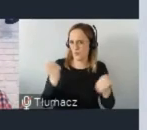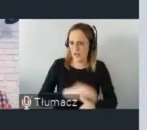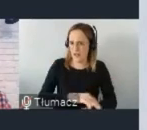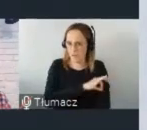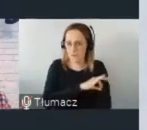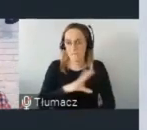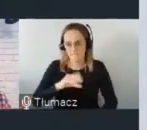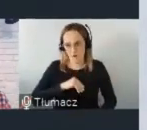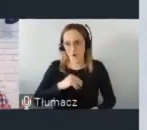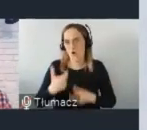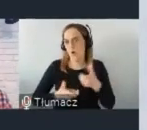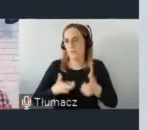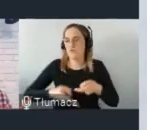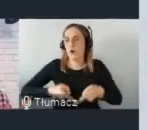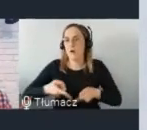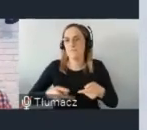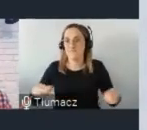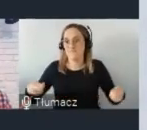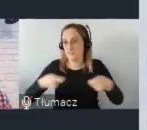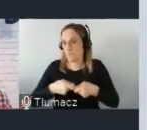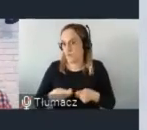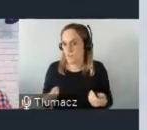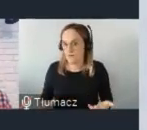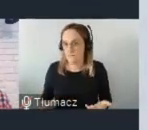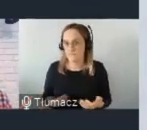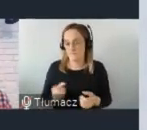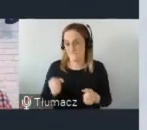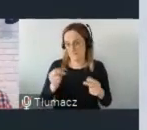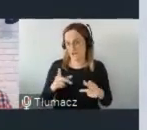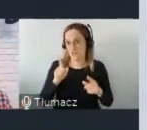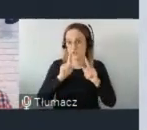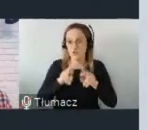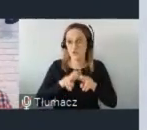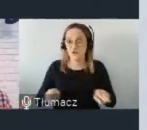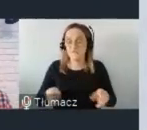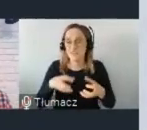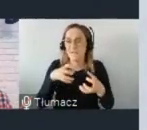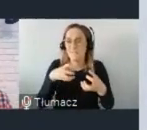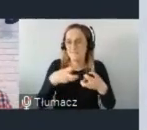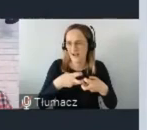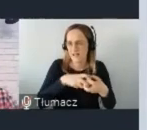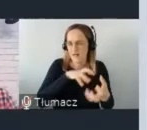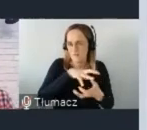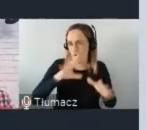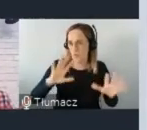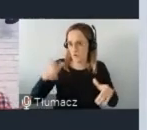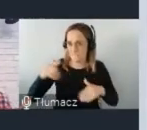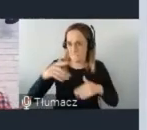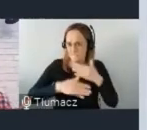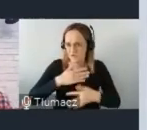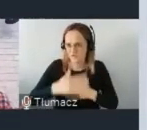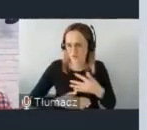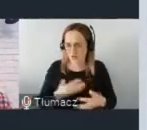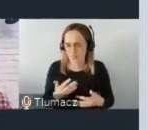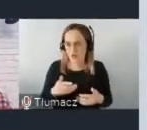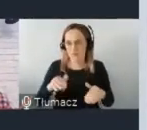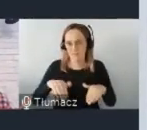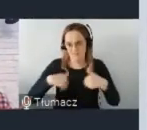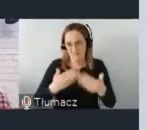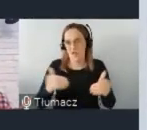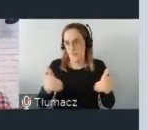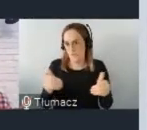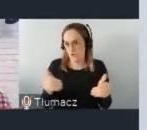odległość, prowadzić tę operację wspólnie. Ta rzeczywistość rozszerzona, a nawet mieszana rzeczywistość, o której wspomniałem, daje